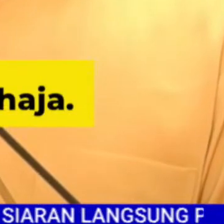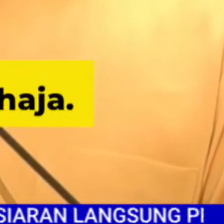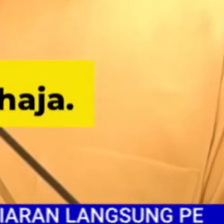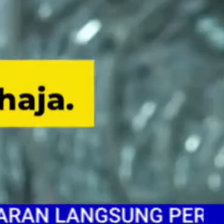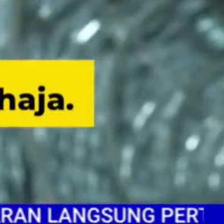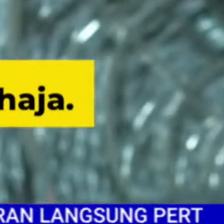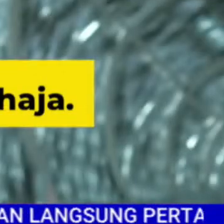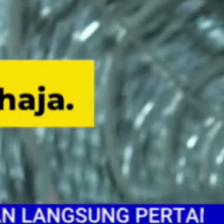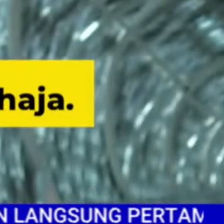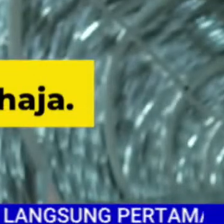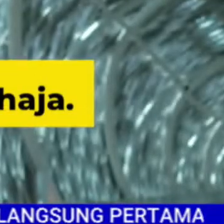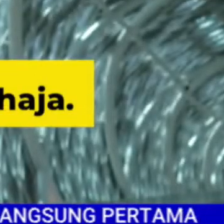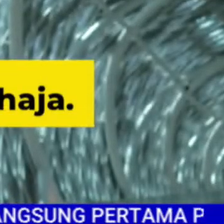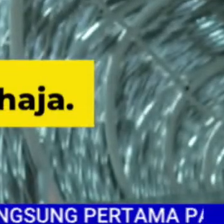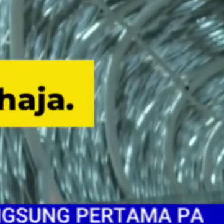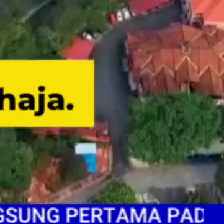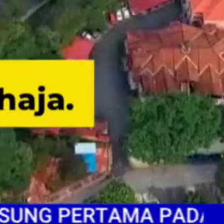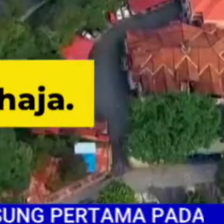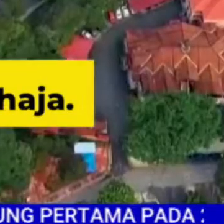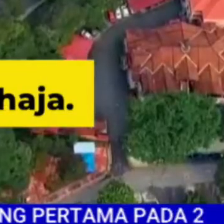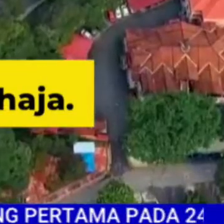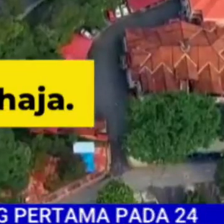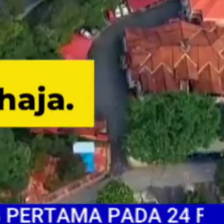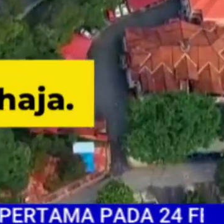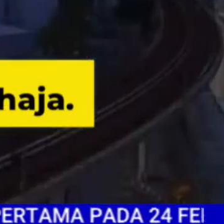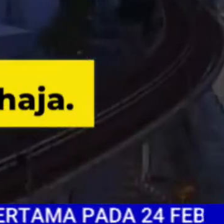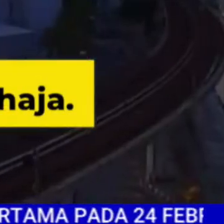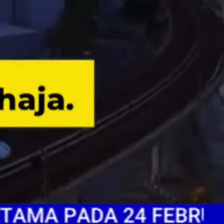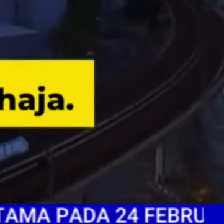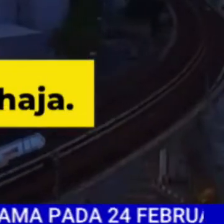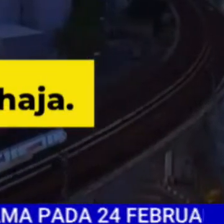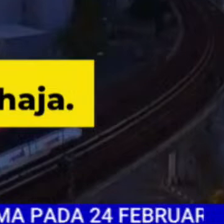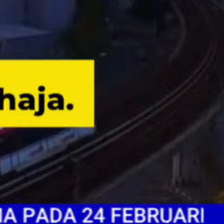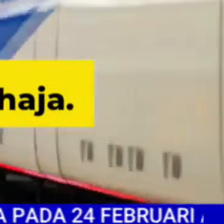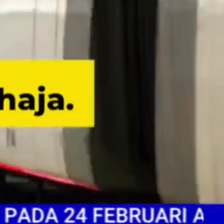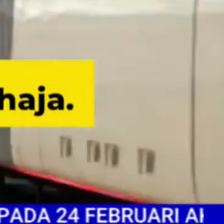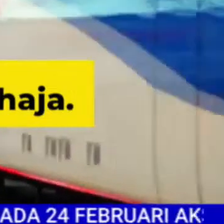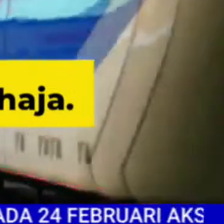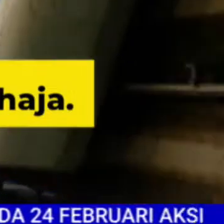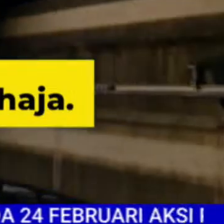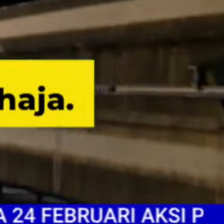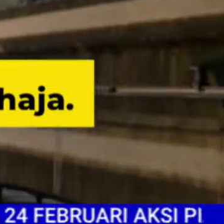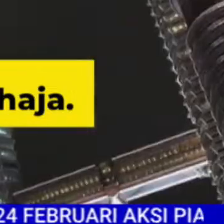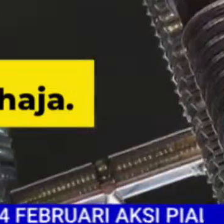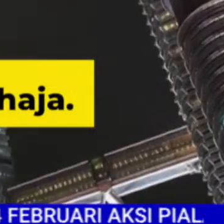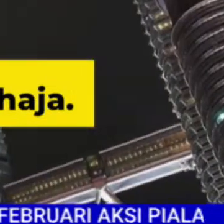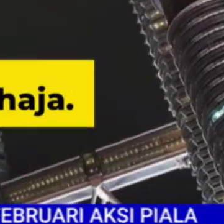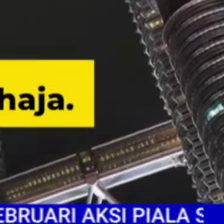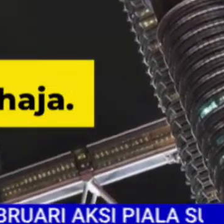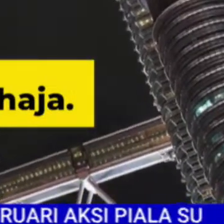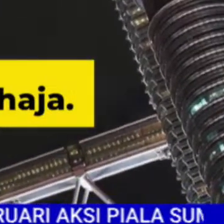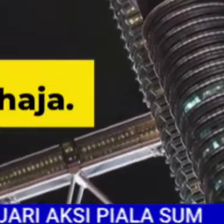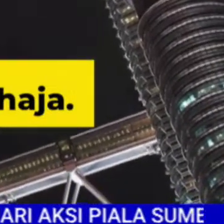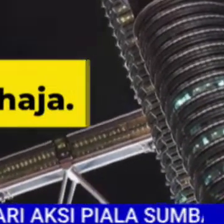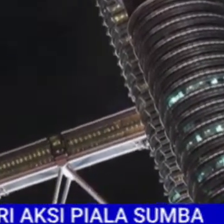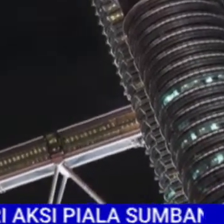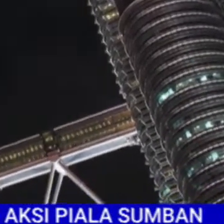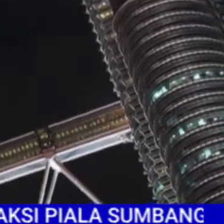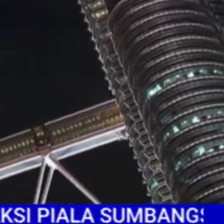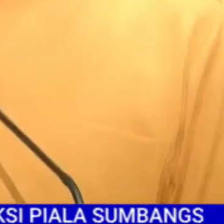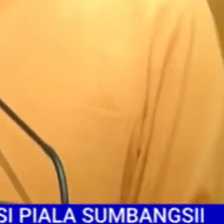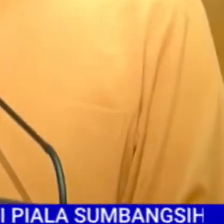keuntungan bagi syarikat-syarikat besar itu jenuh melimpah rana. Maka elok kita